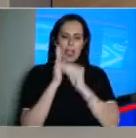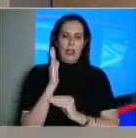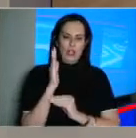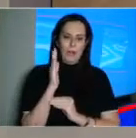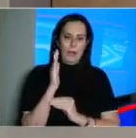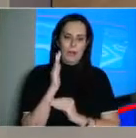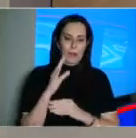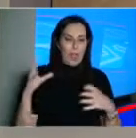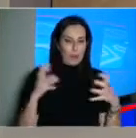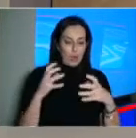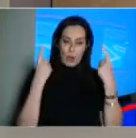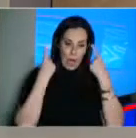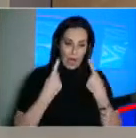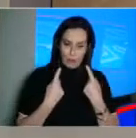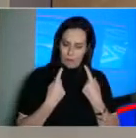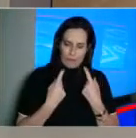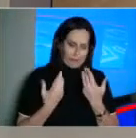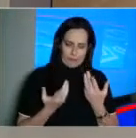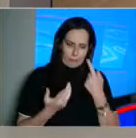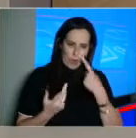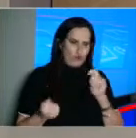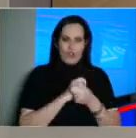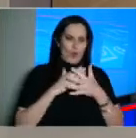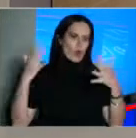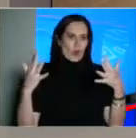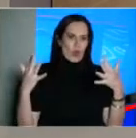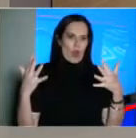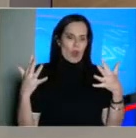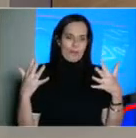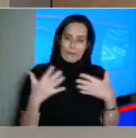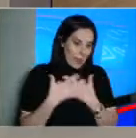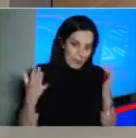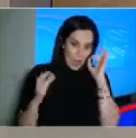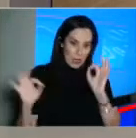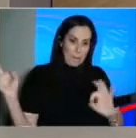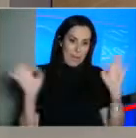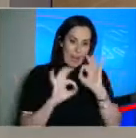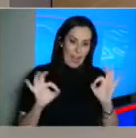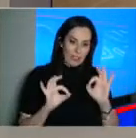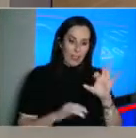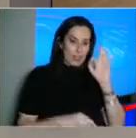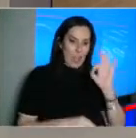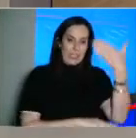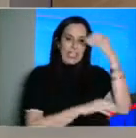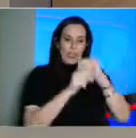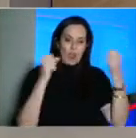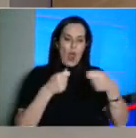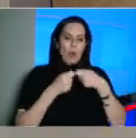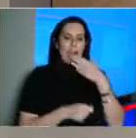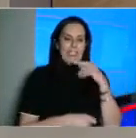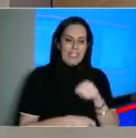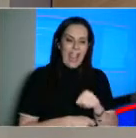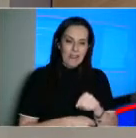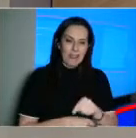הראשונה. המפלגות החרדיות מראות שינוי מרהיב או שלא, אין נשים כלל. ש"ס, דגל התורה, אגודת